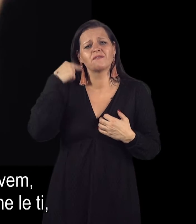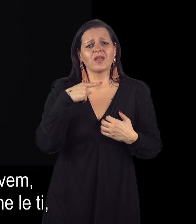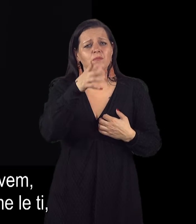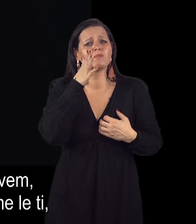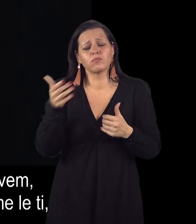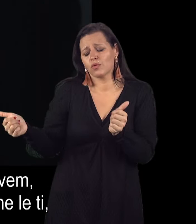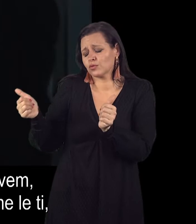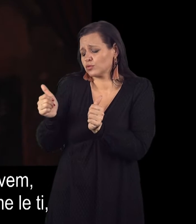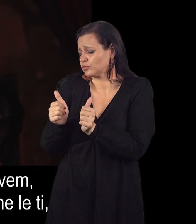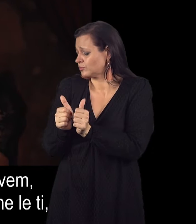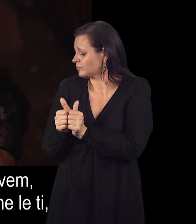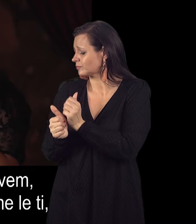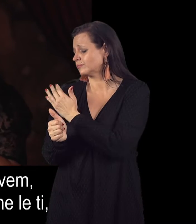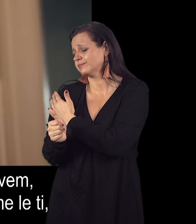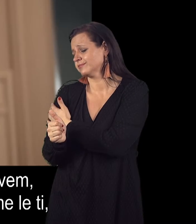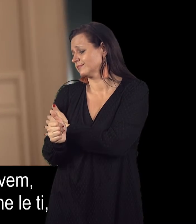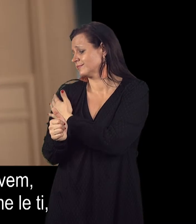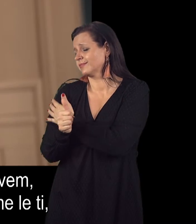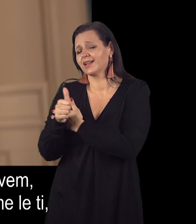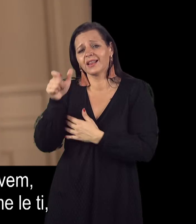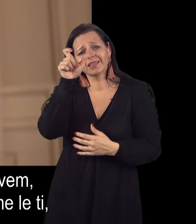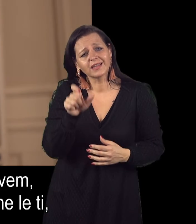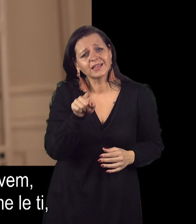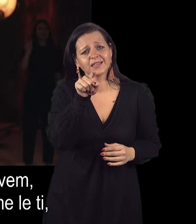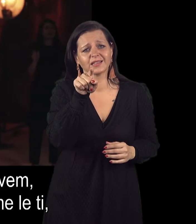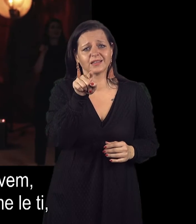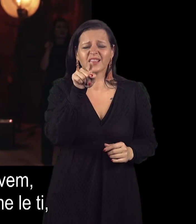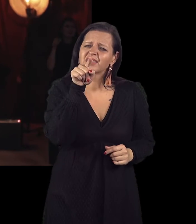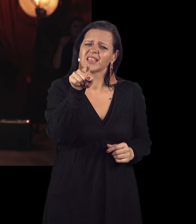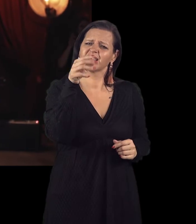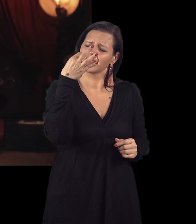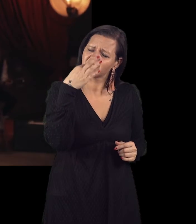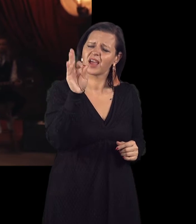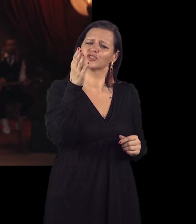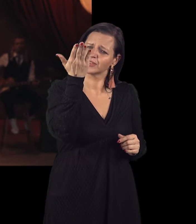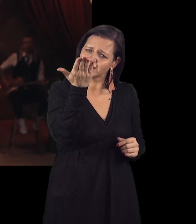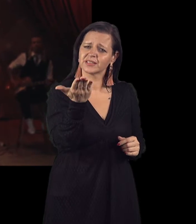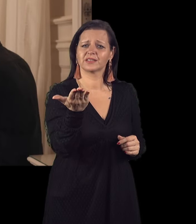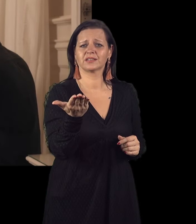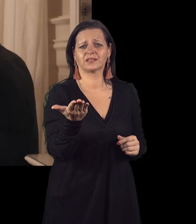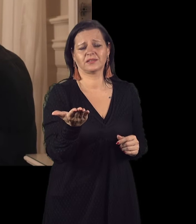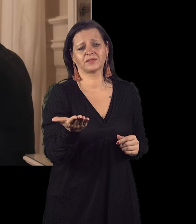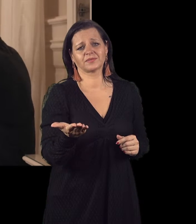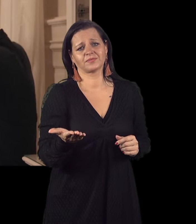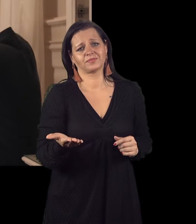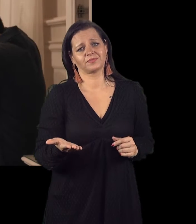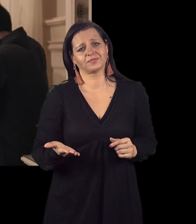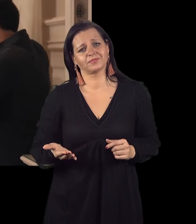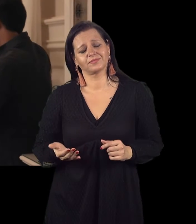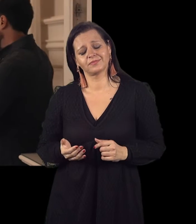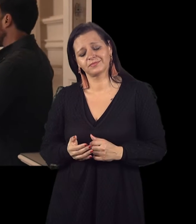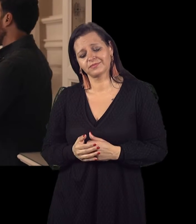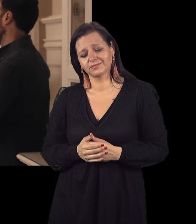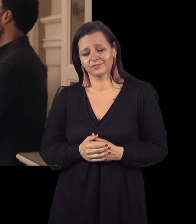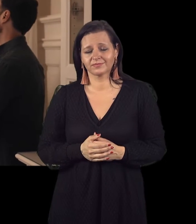prevzame, vem, da na dosegu rok boš zame le ti, ti takšen si.